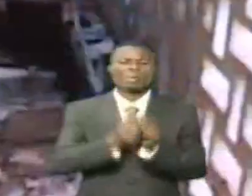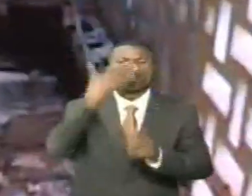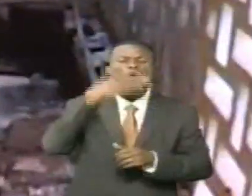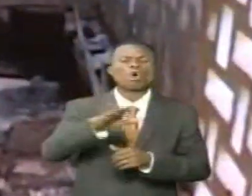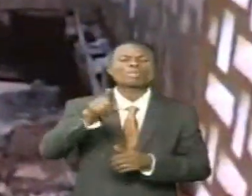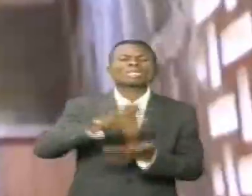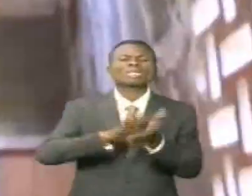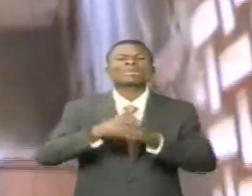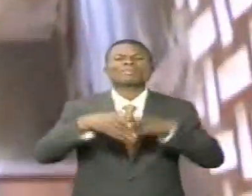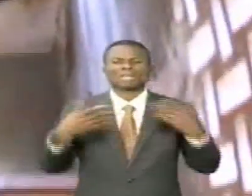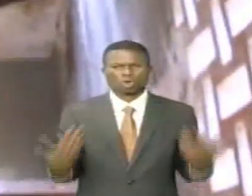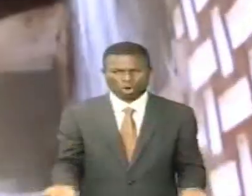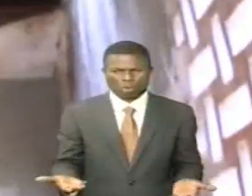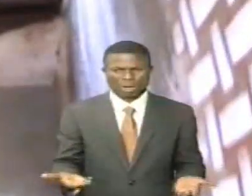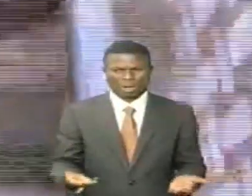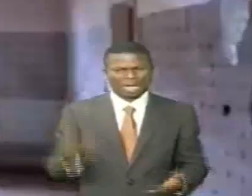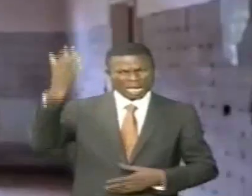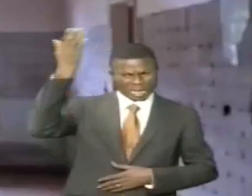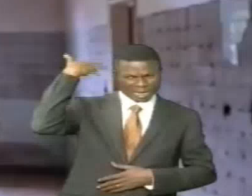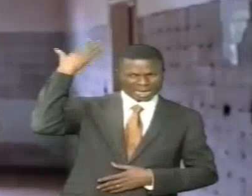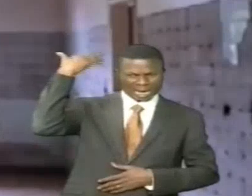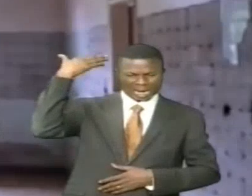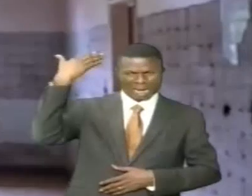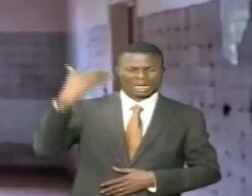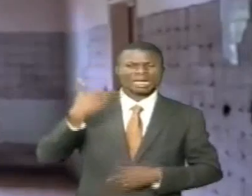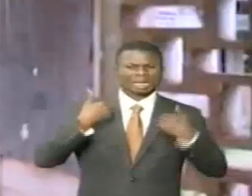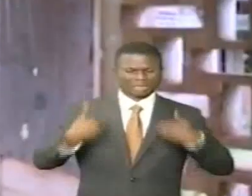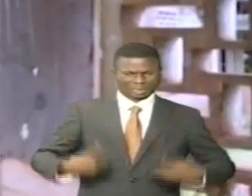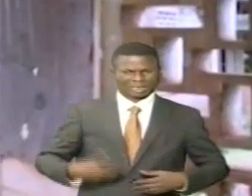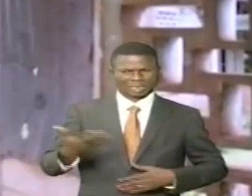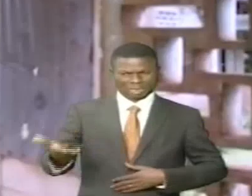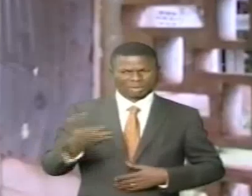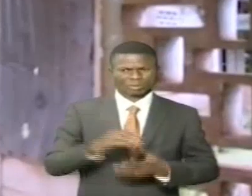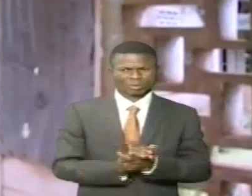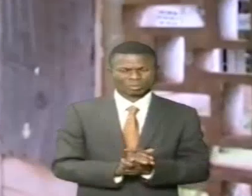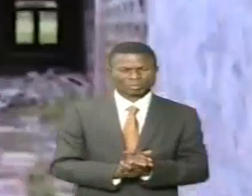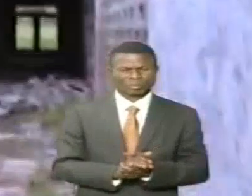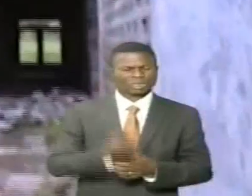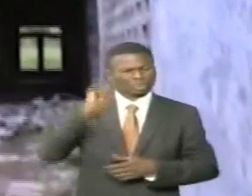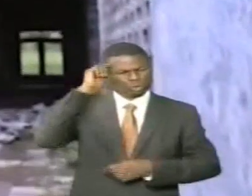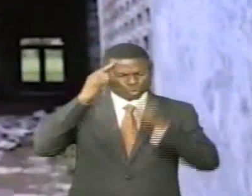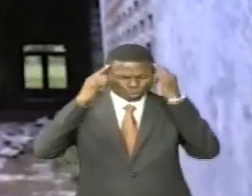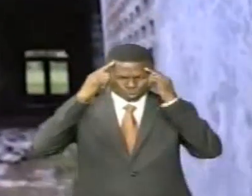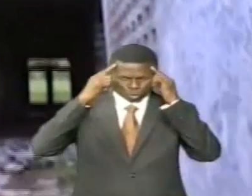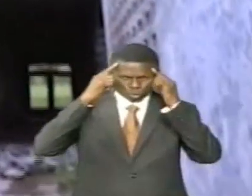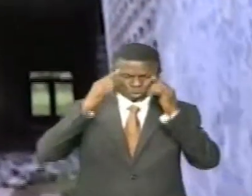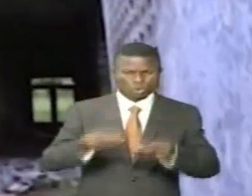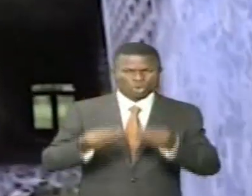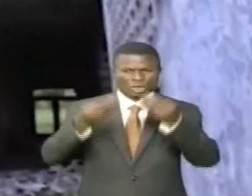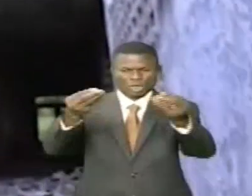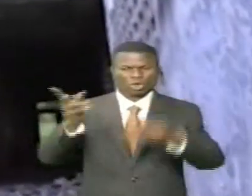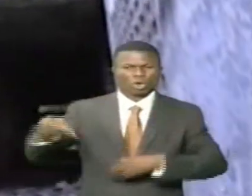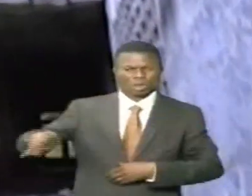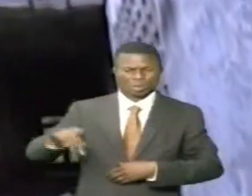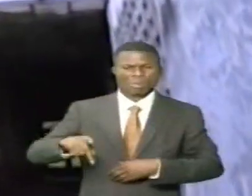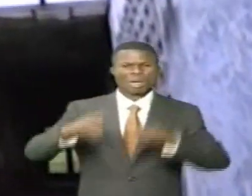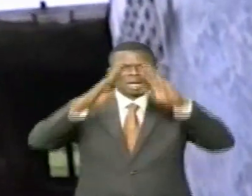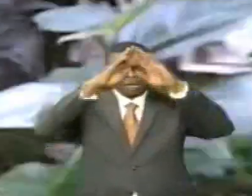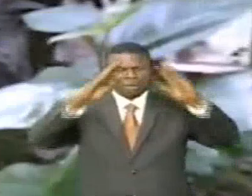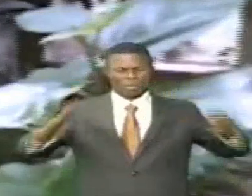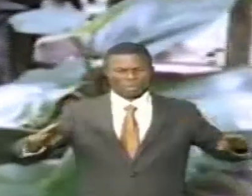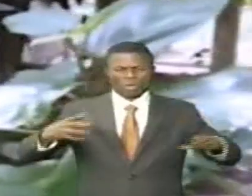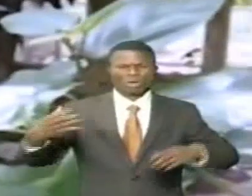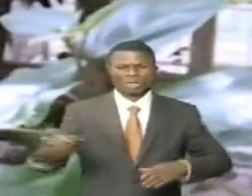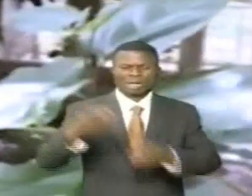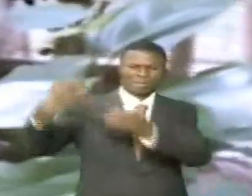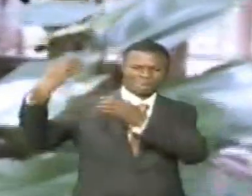ce bâtiment qui abritait les services de la clinique. Il faut dire que c'est dans le souci de doter la province d'un cadre approprié de prise en charge